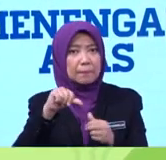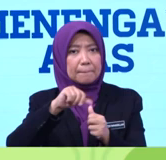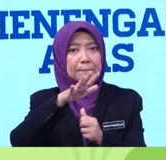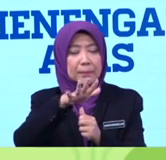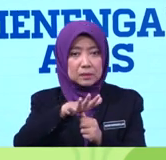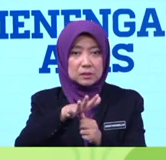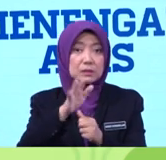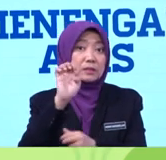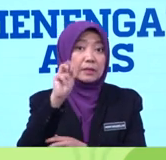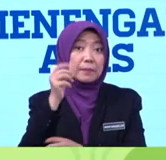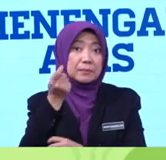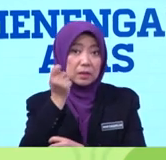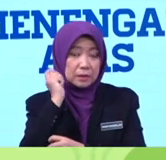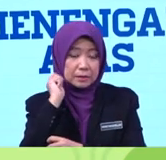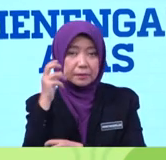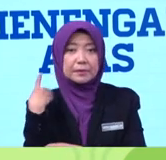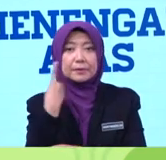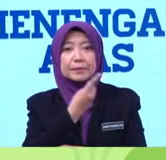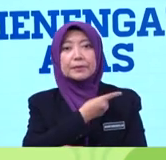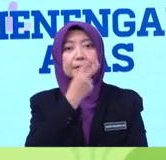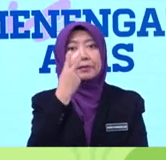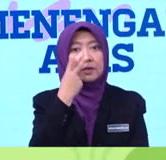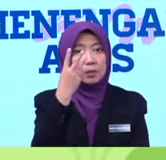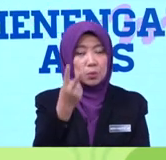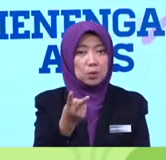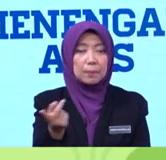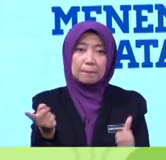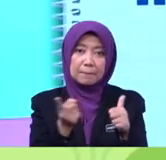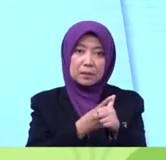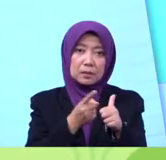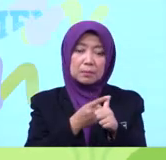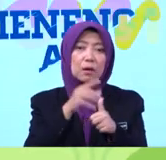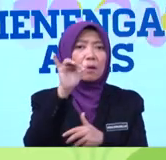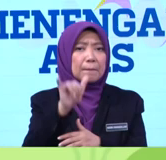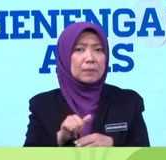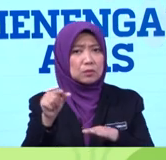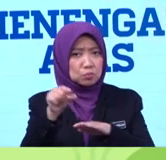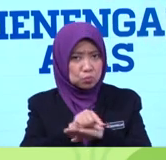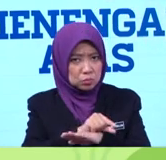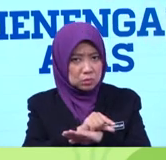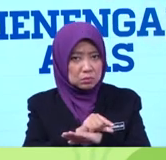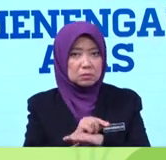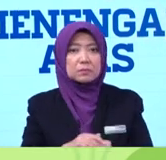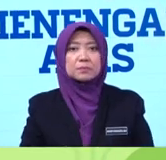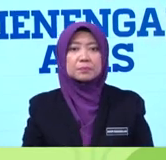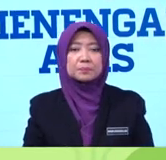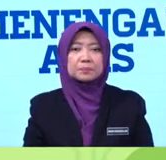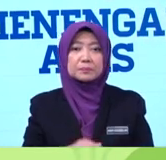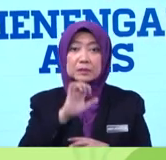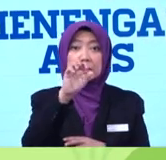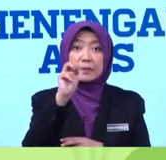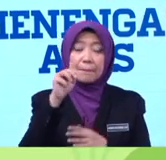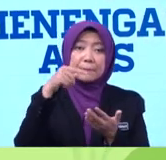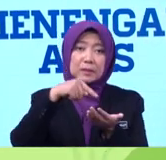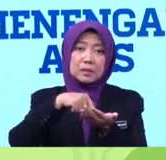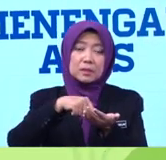dan kita ada tengok Yang pertama apa penggunaan bola lumpuh mikroorganisme efektif Im ini